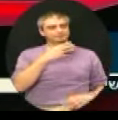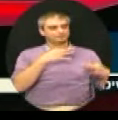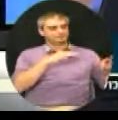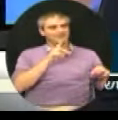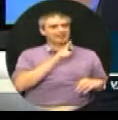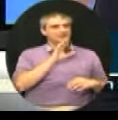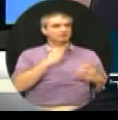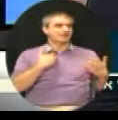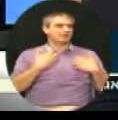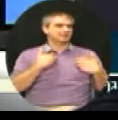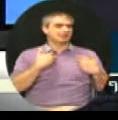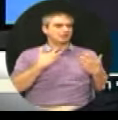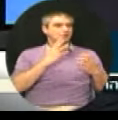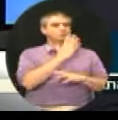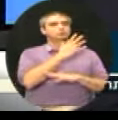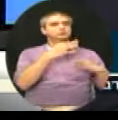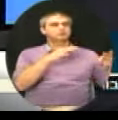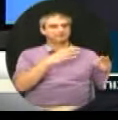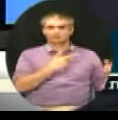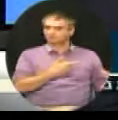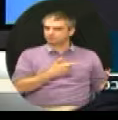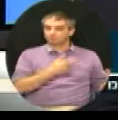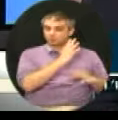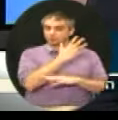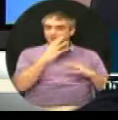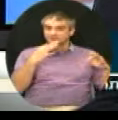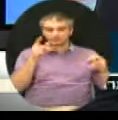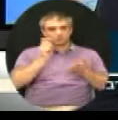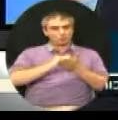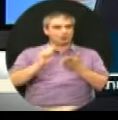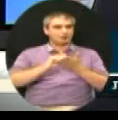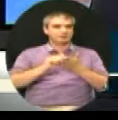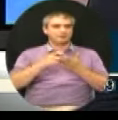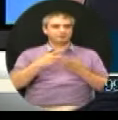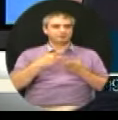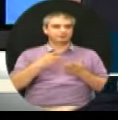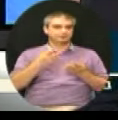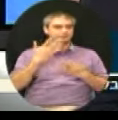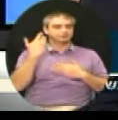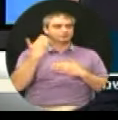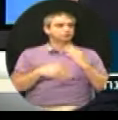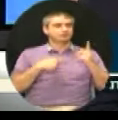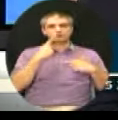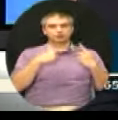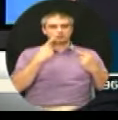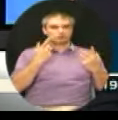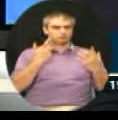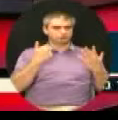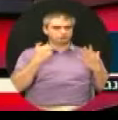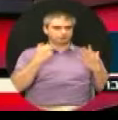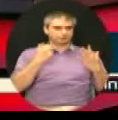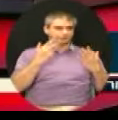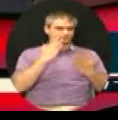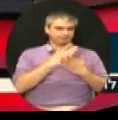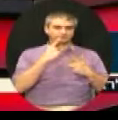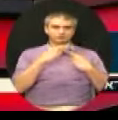ועל בוסתן ספרדי. בוסתן ספרדי זה מחזה שהוא כתב בסוף שנות ה-60,